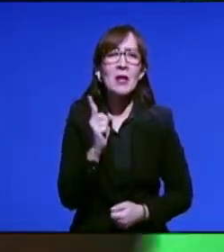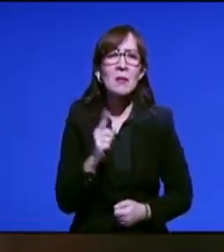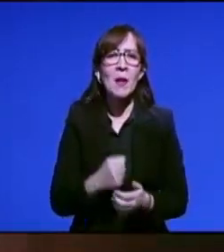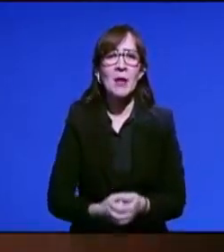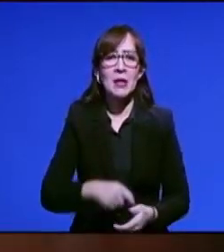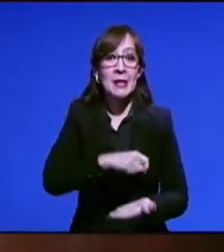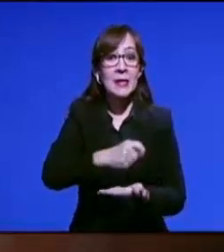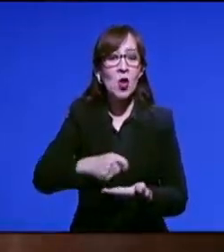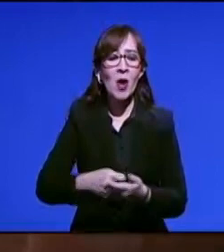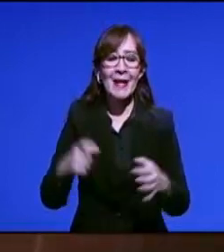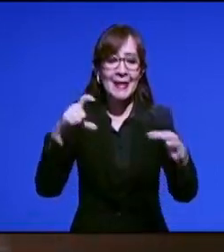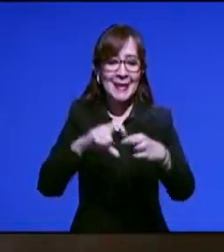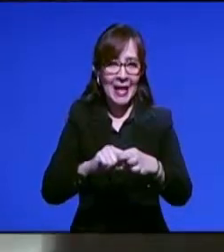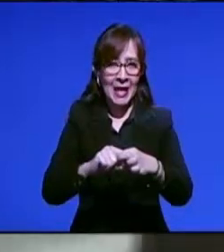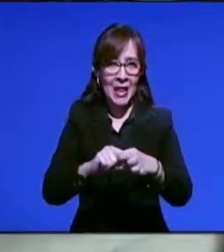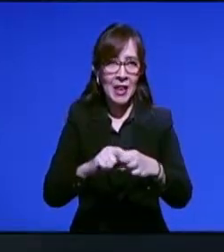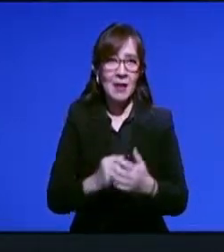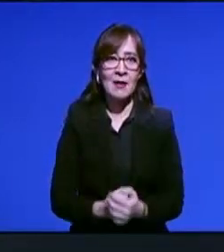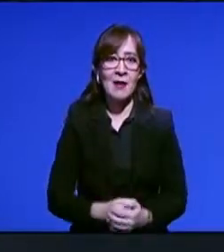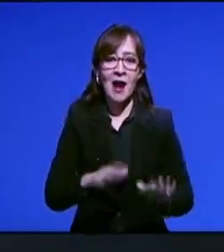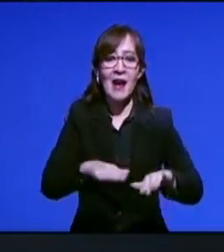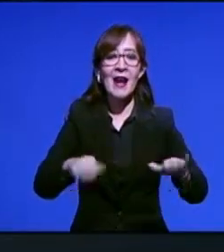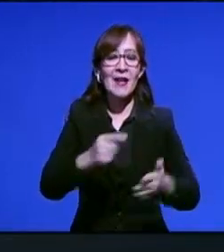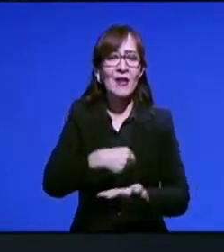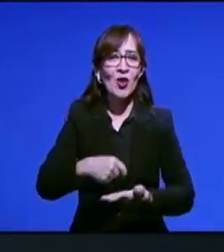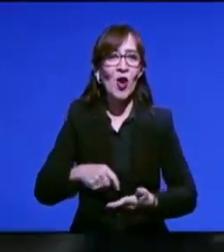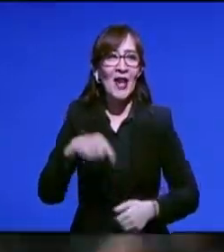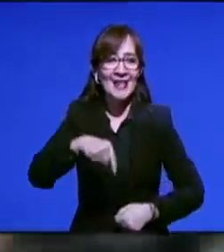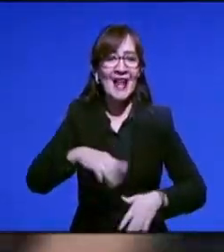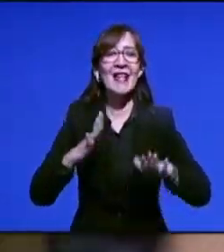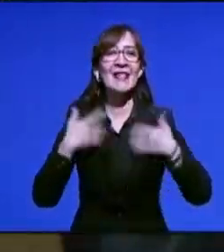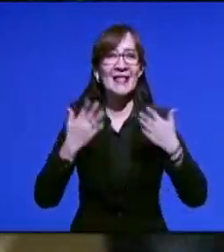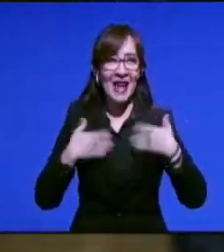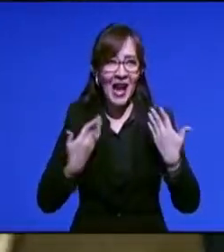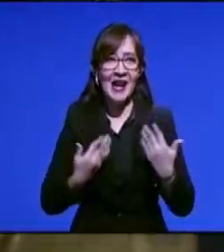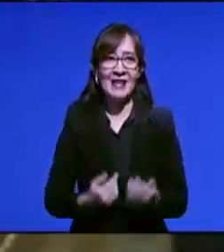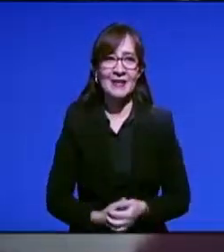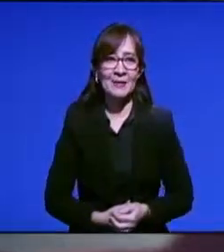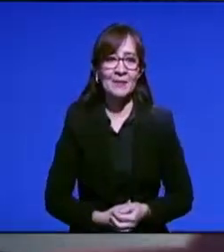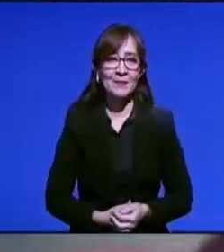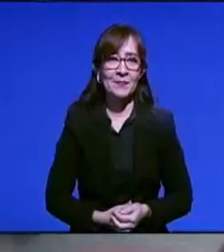Siswa pun berhamburan masuk kelas karena senang bisa kembali mendapat pelajaran.